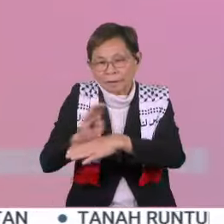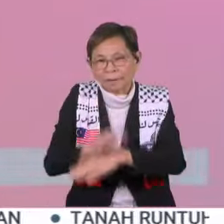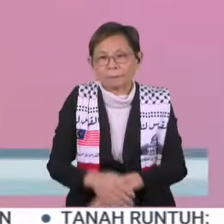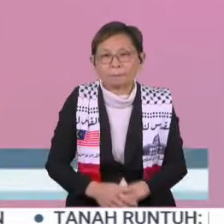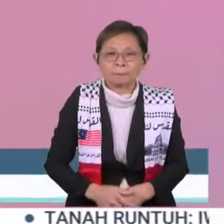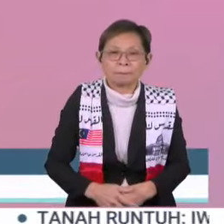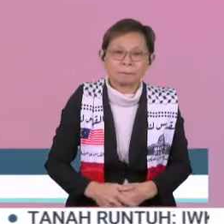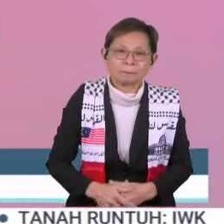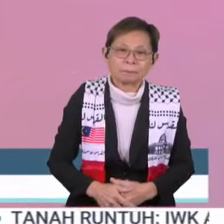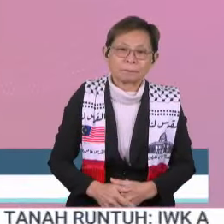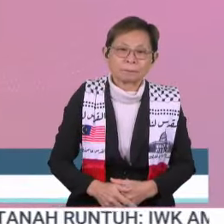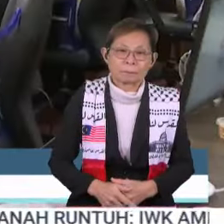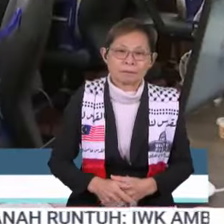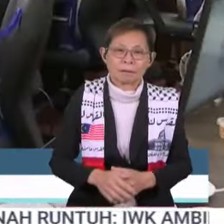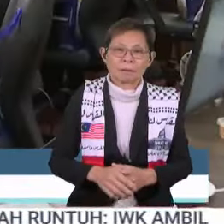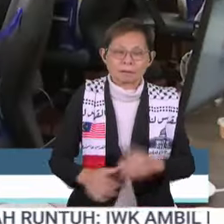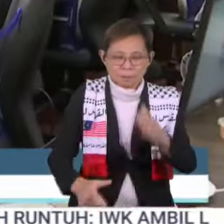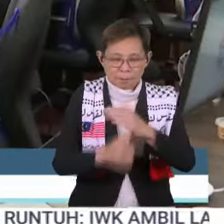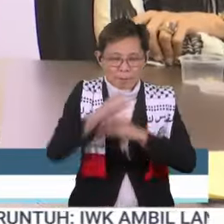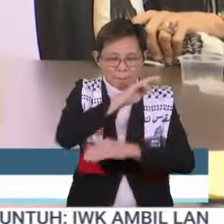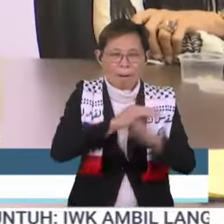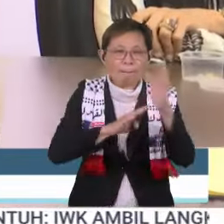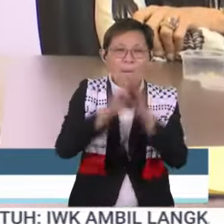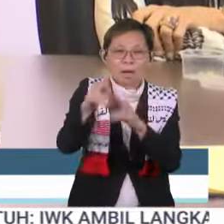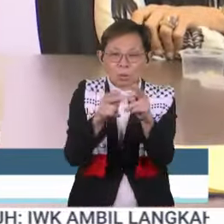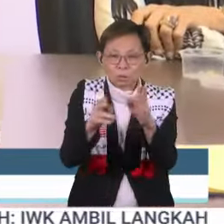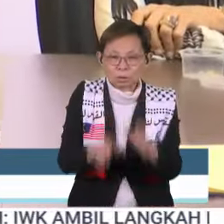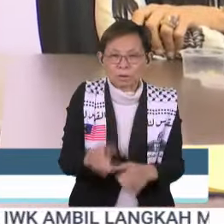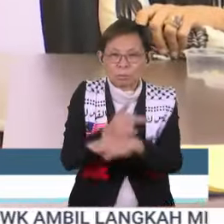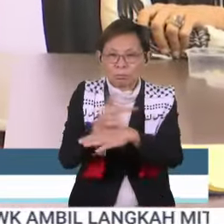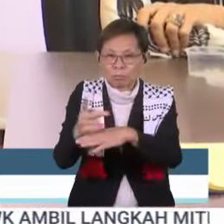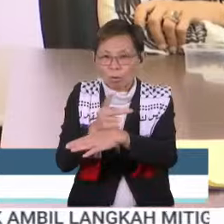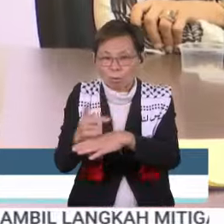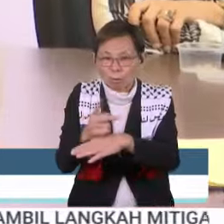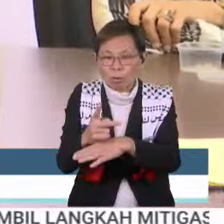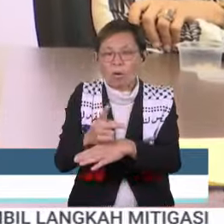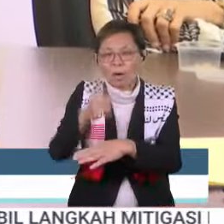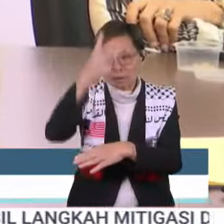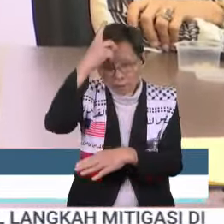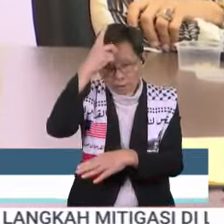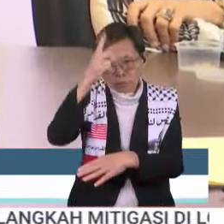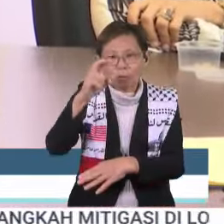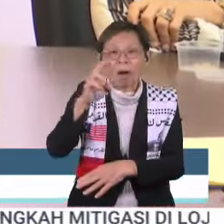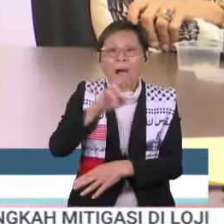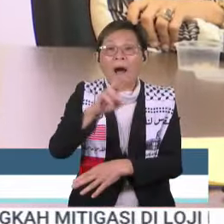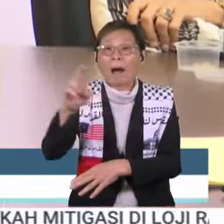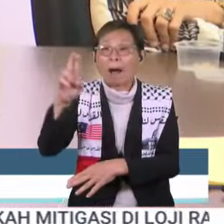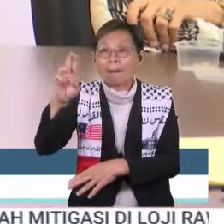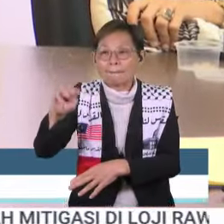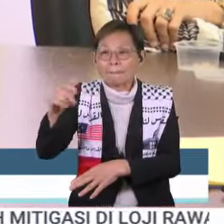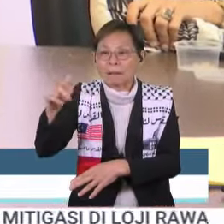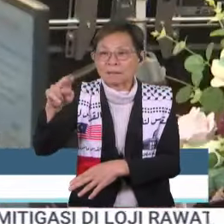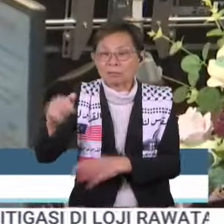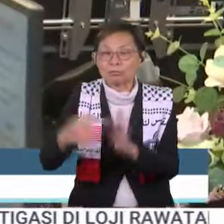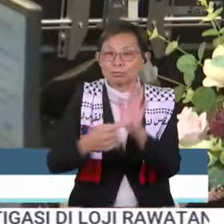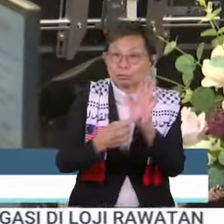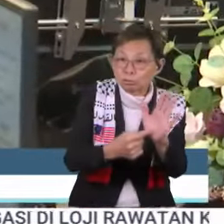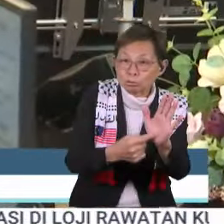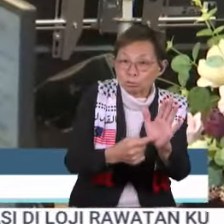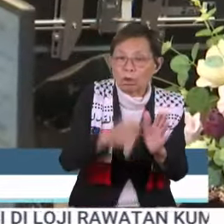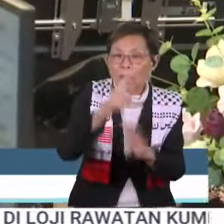seumpamanya. Jelas Timbalan Menteri Pembangunan Usahawan dan Koperasi Kuskop, Dato' R. Armanan, peningkatan jumlah itu mempamerkan